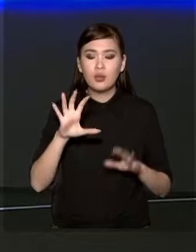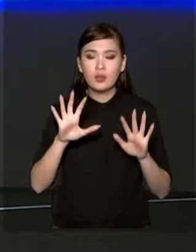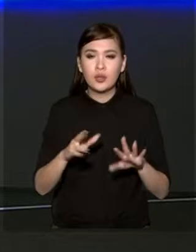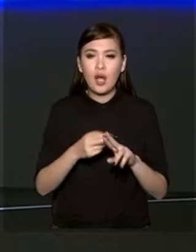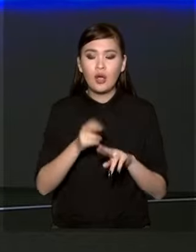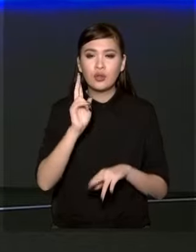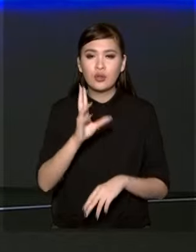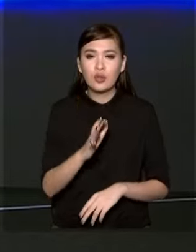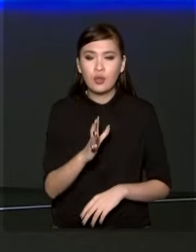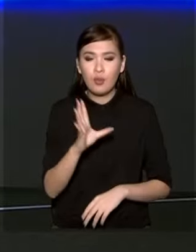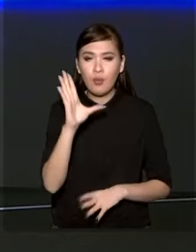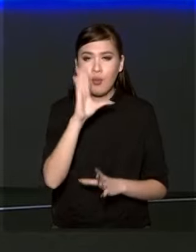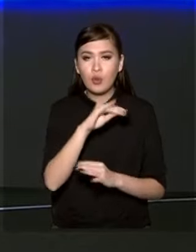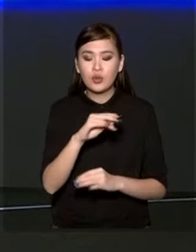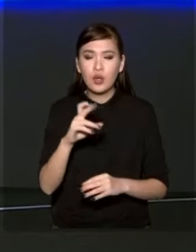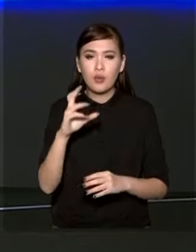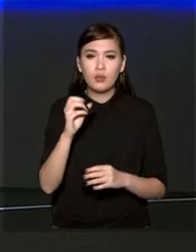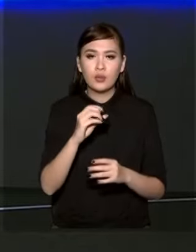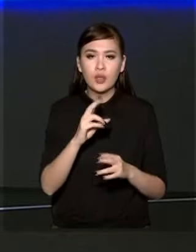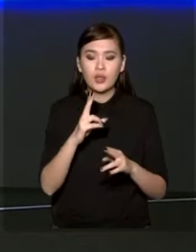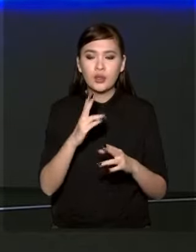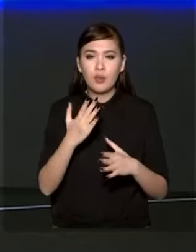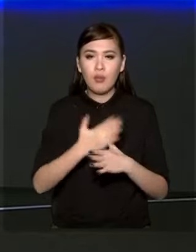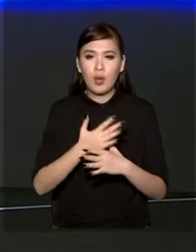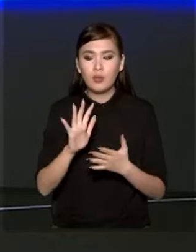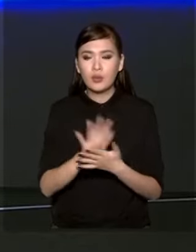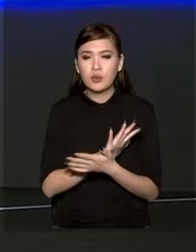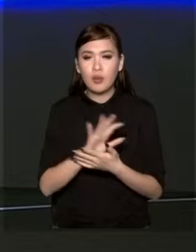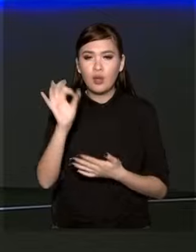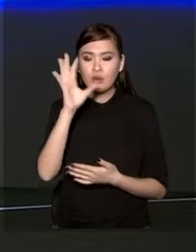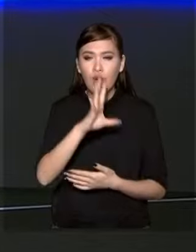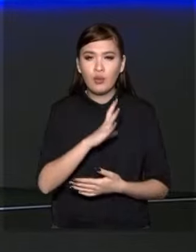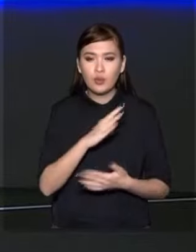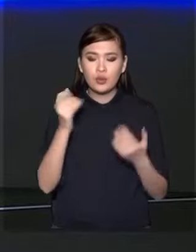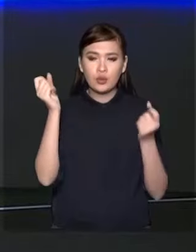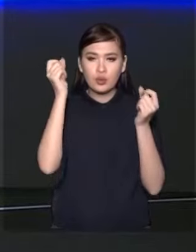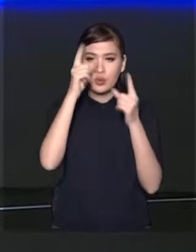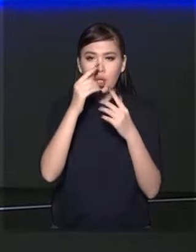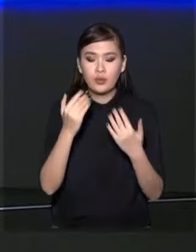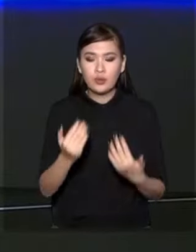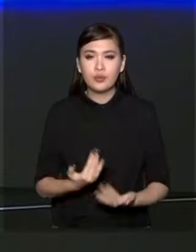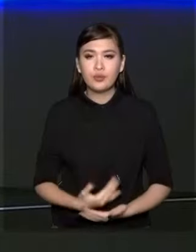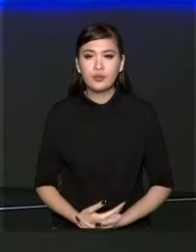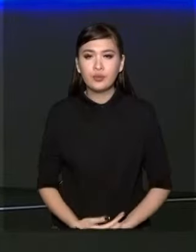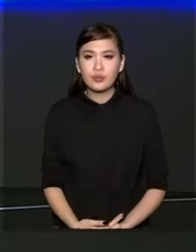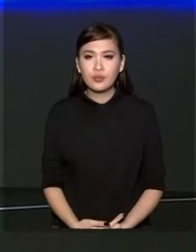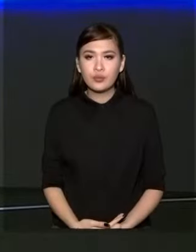может рассчитывать на безвозмездную помощь, узнал мой коллега Азат Жумаханов.